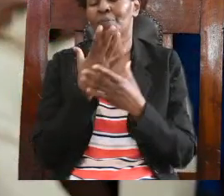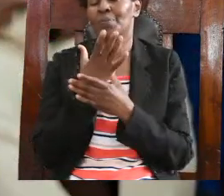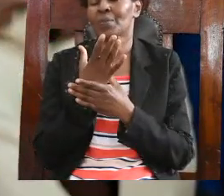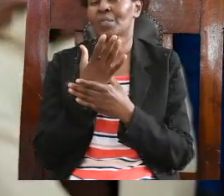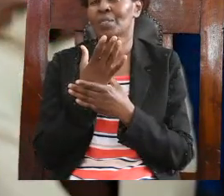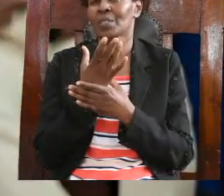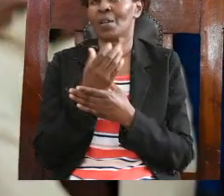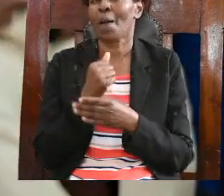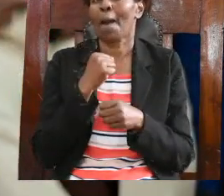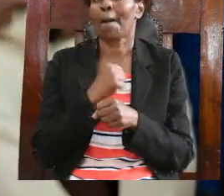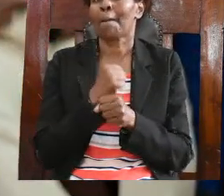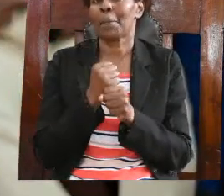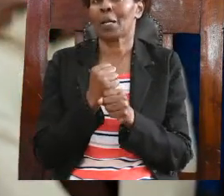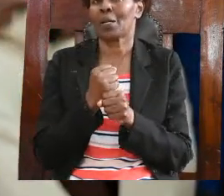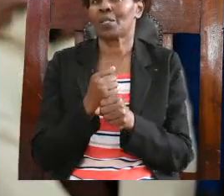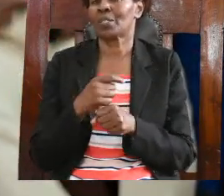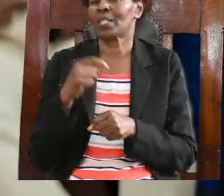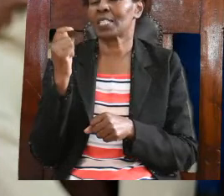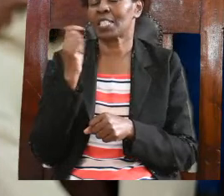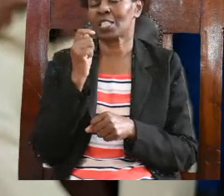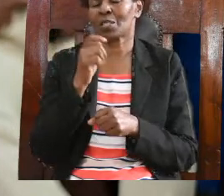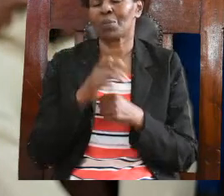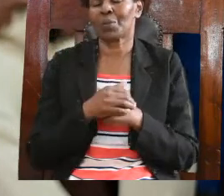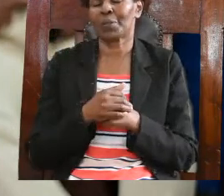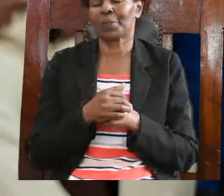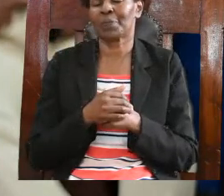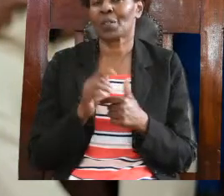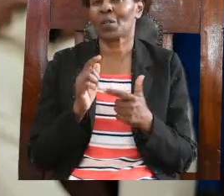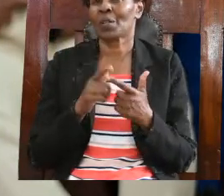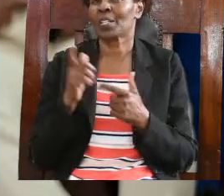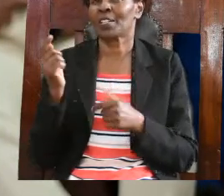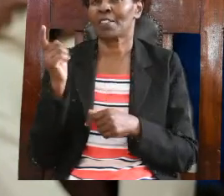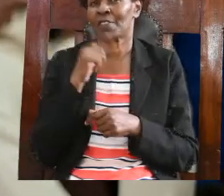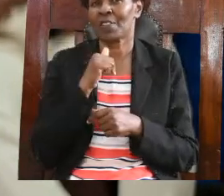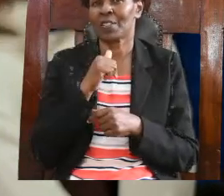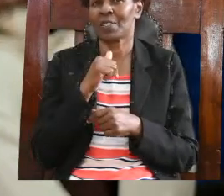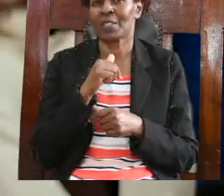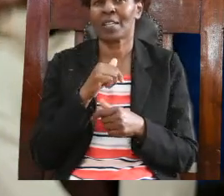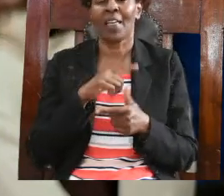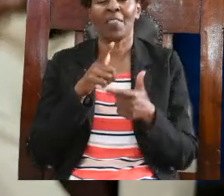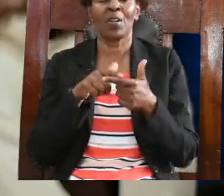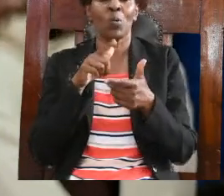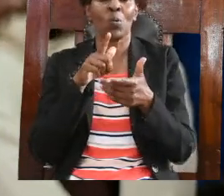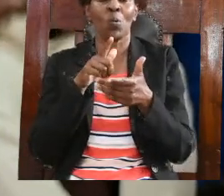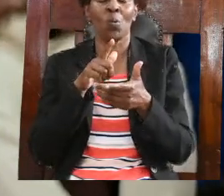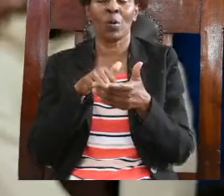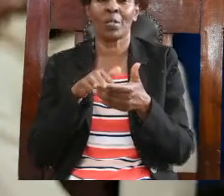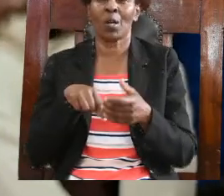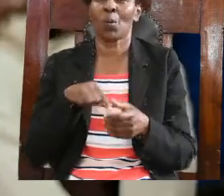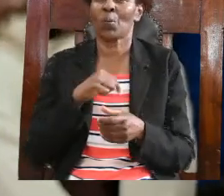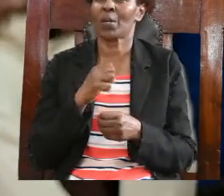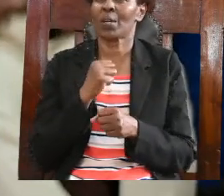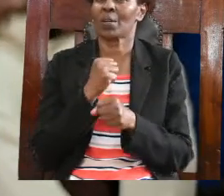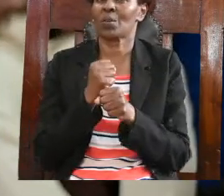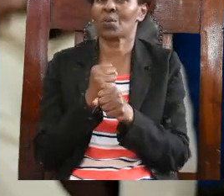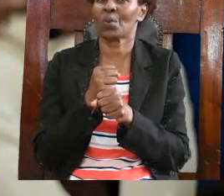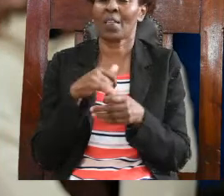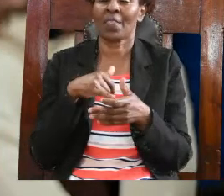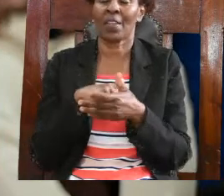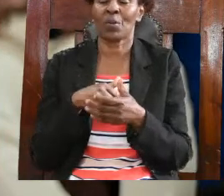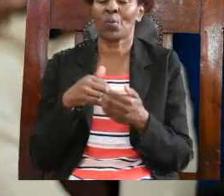out testimonies. Ninapomaliza ujumbe huu, tuwapaswa kufanya nini basi ili tukaweze